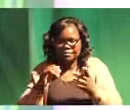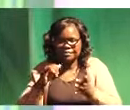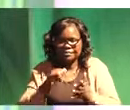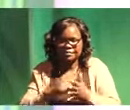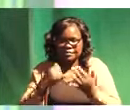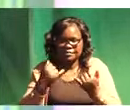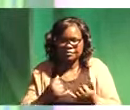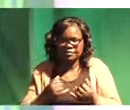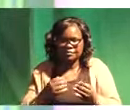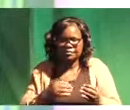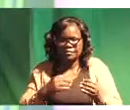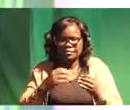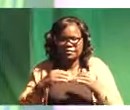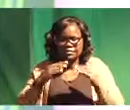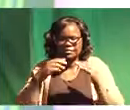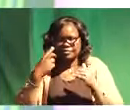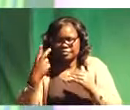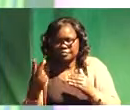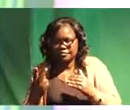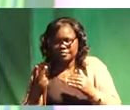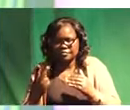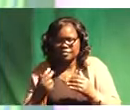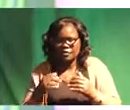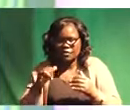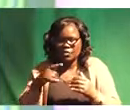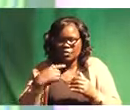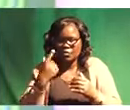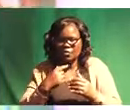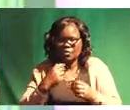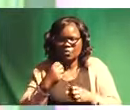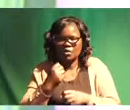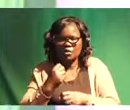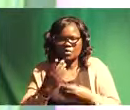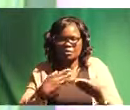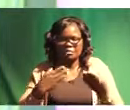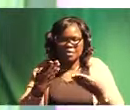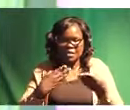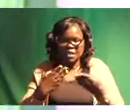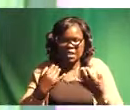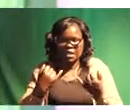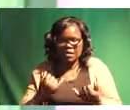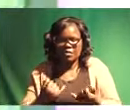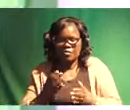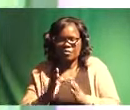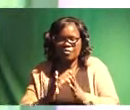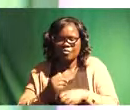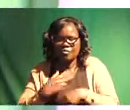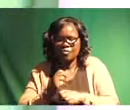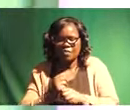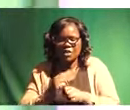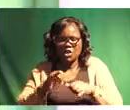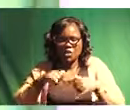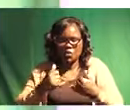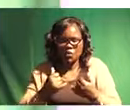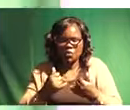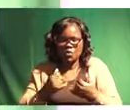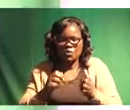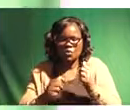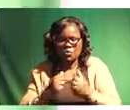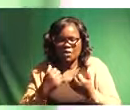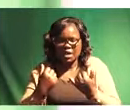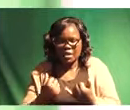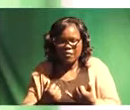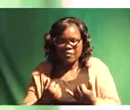sasa tutaenda kwa awamu ya pili kwa wale ambao ni wafanyibiashara. Sasa tunatengeneza hazina mpya ambayo